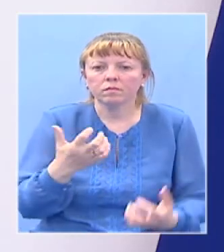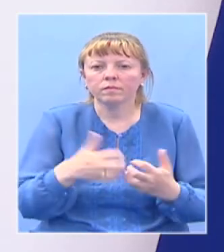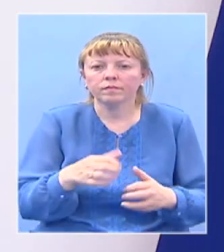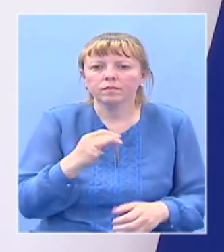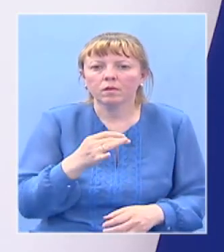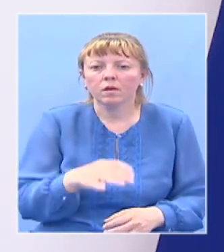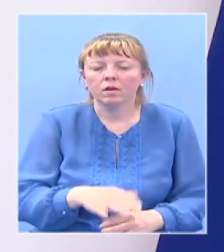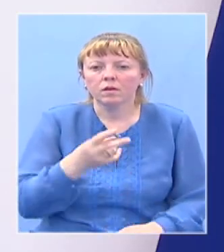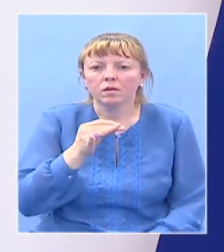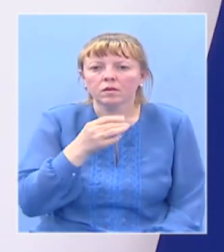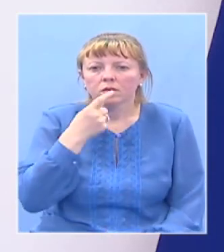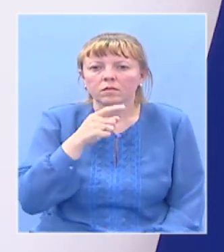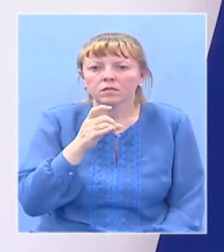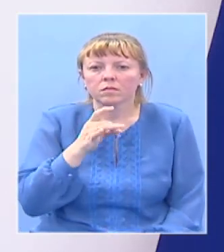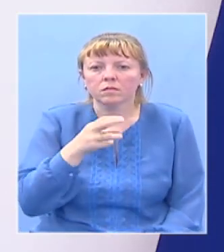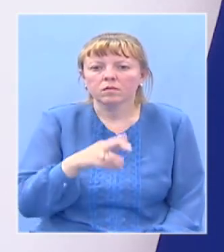автожурналист